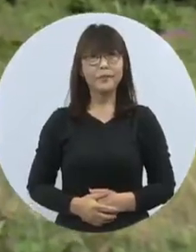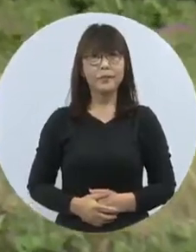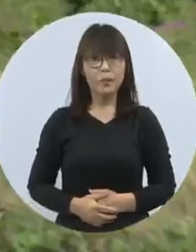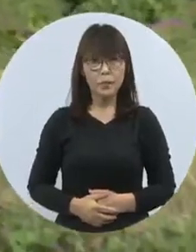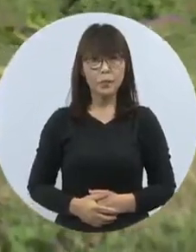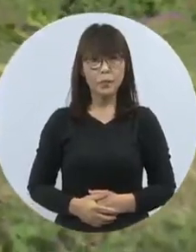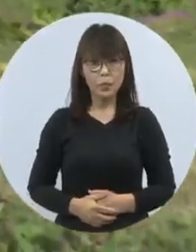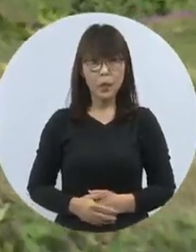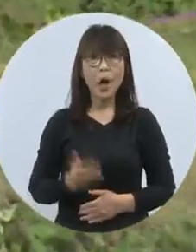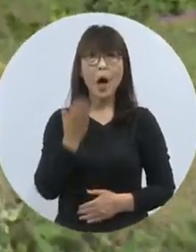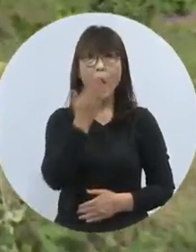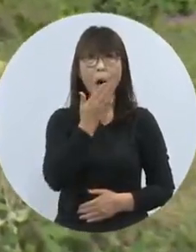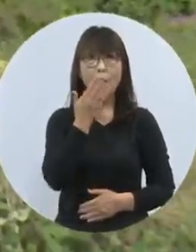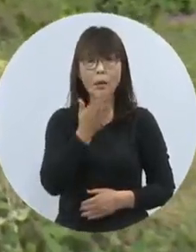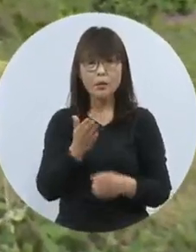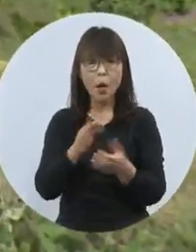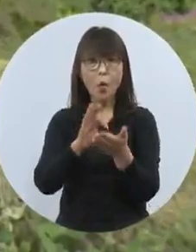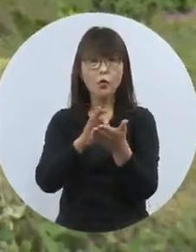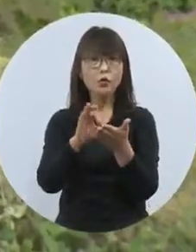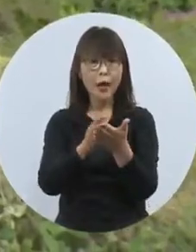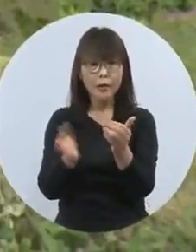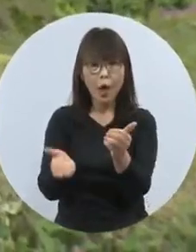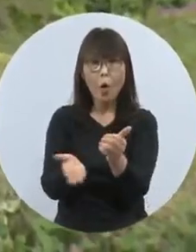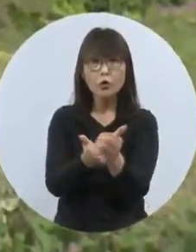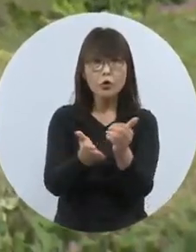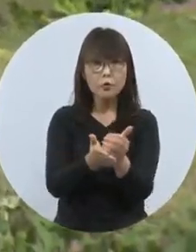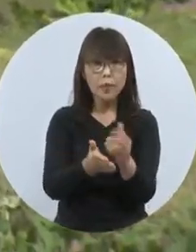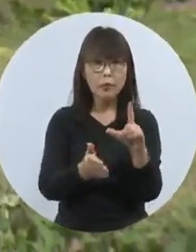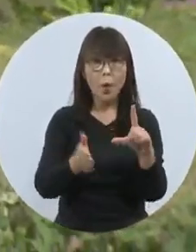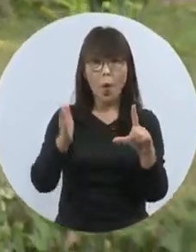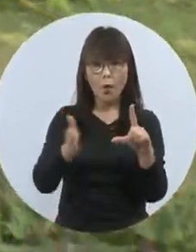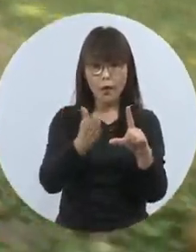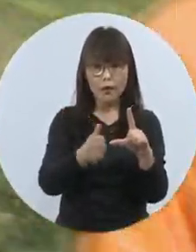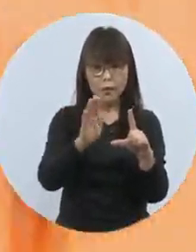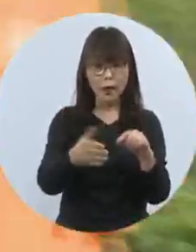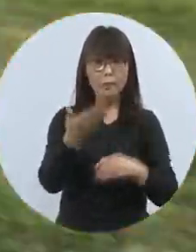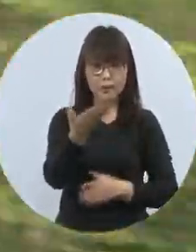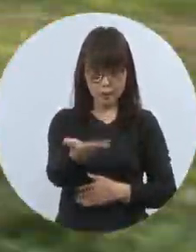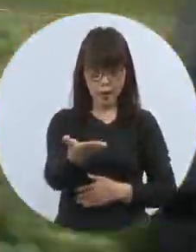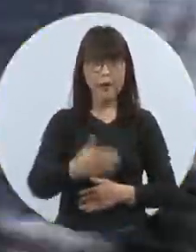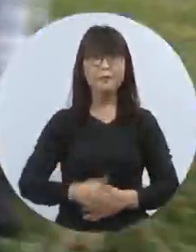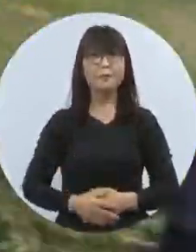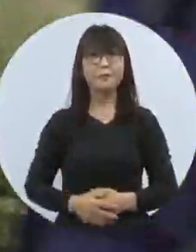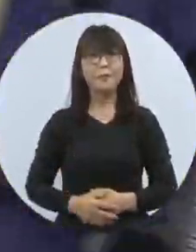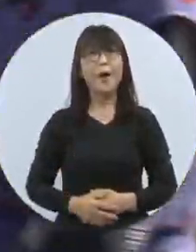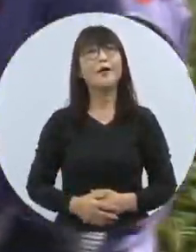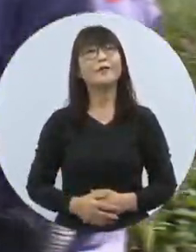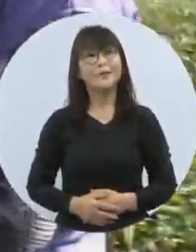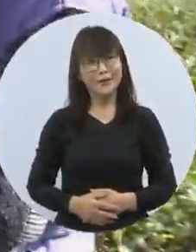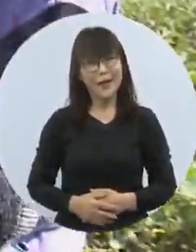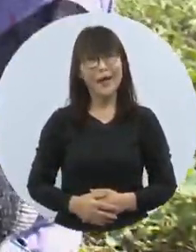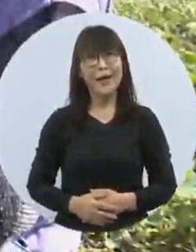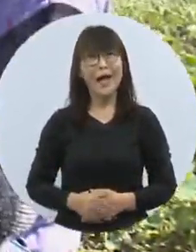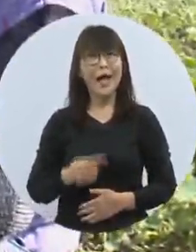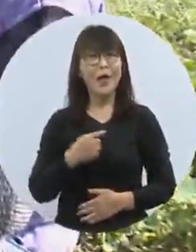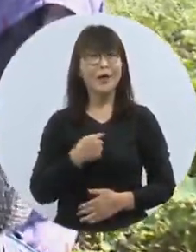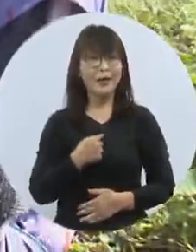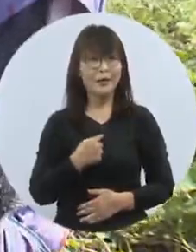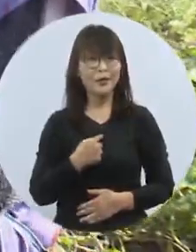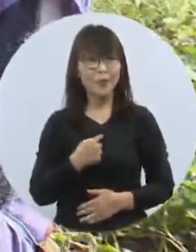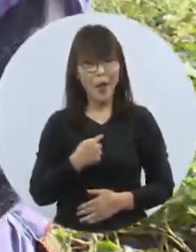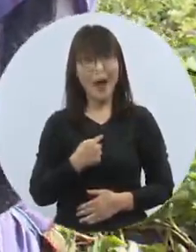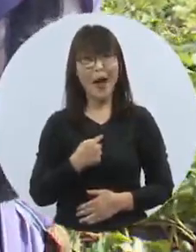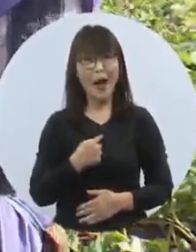さつまいもの甘さを引き出すおすすめのレシピとかはありますか？ そうですね、私はよ